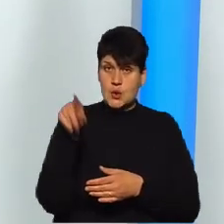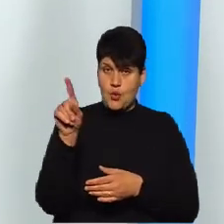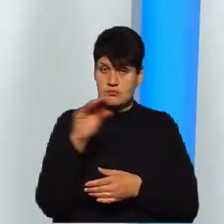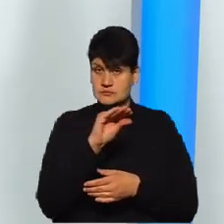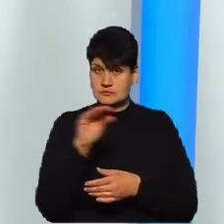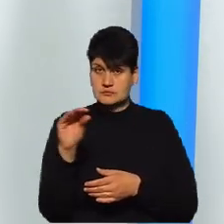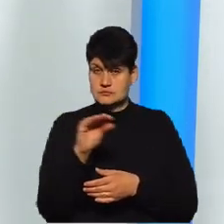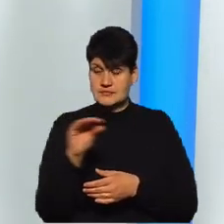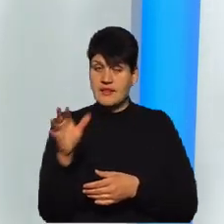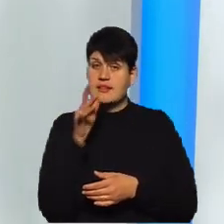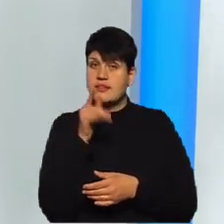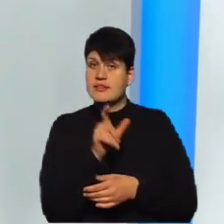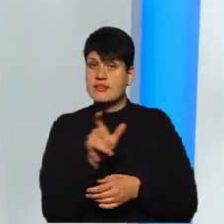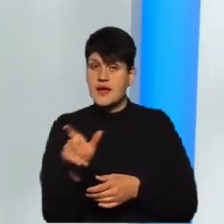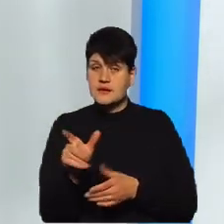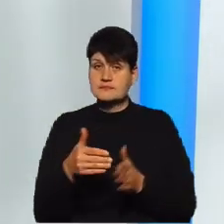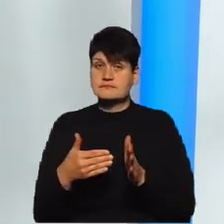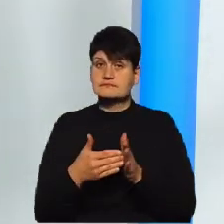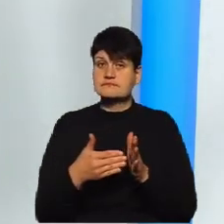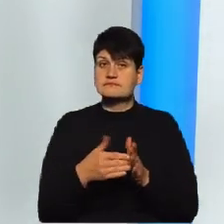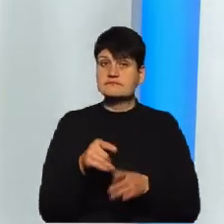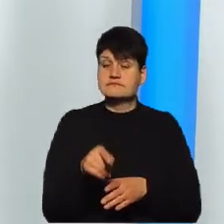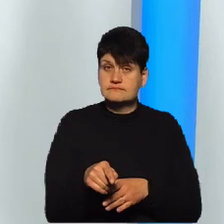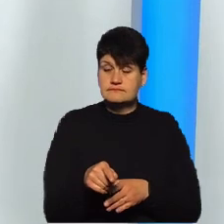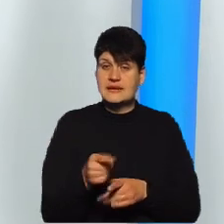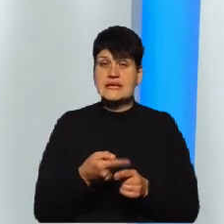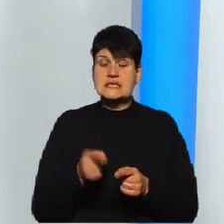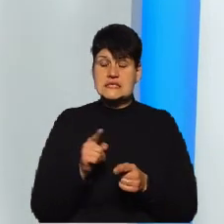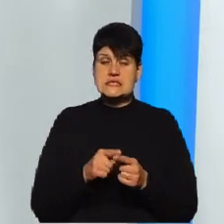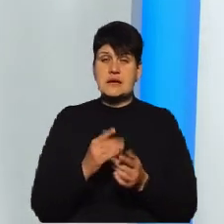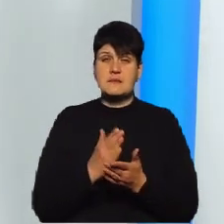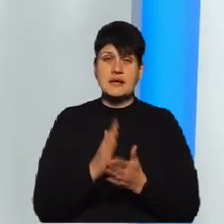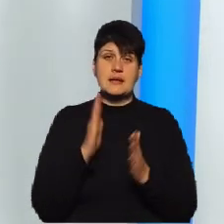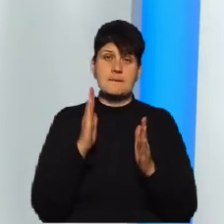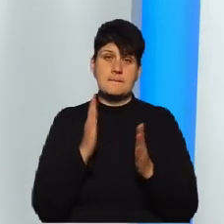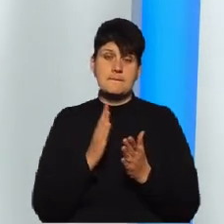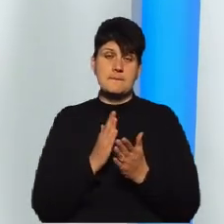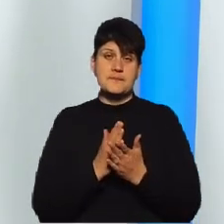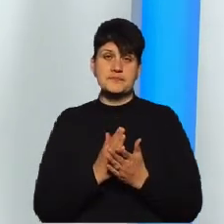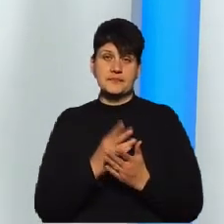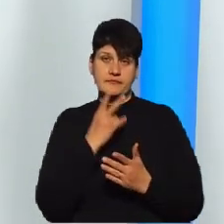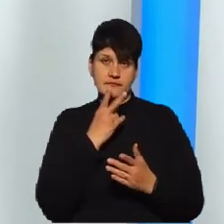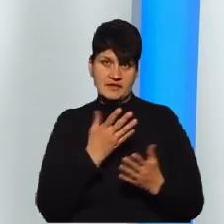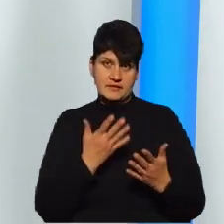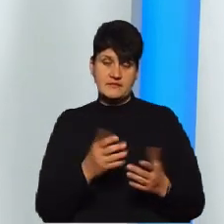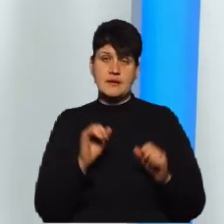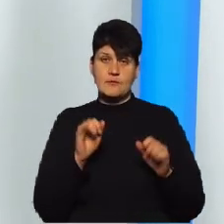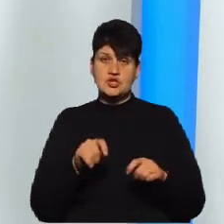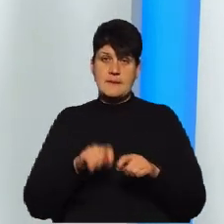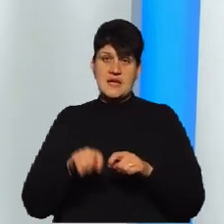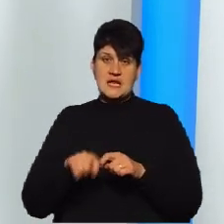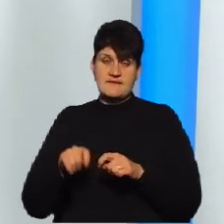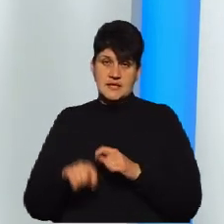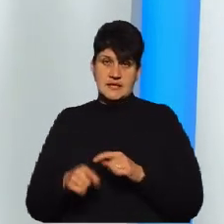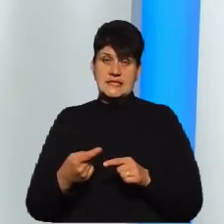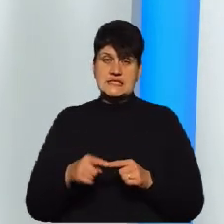термін придатності, ця упаковка відповідно має мати відповідний вигляд. Ви можете перевірити цей лікарський